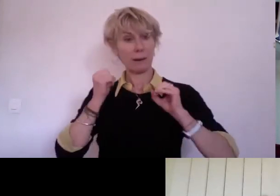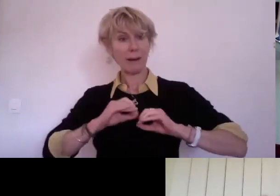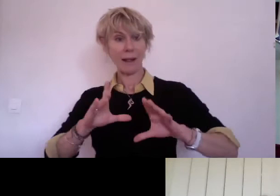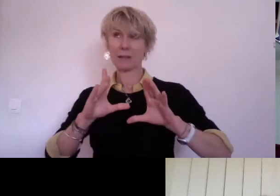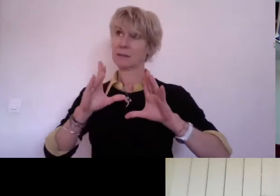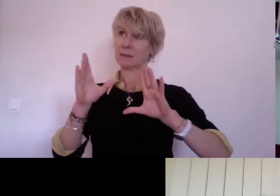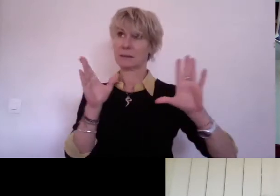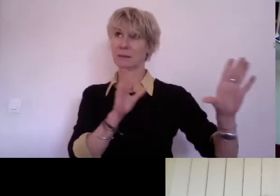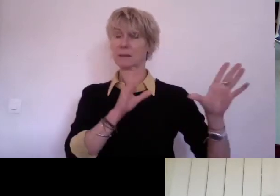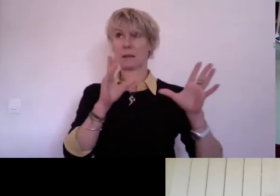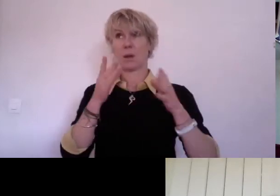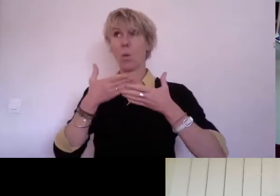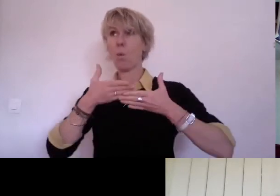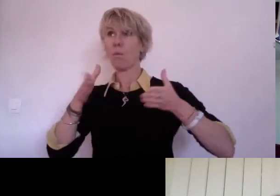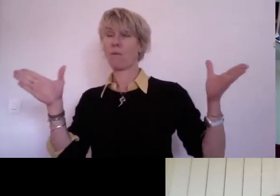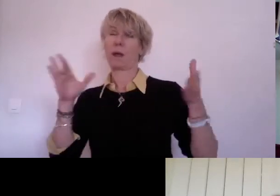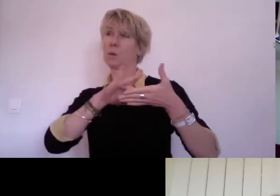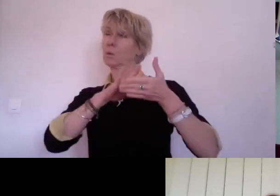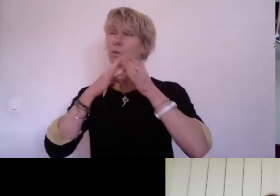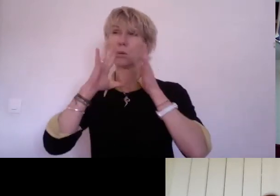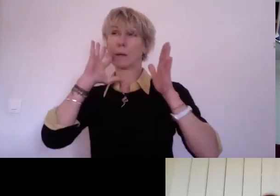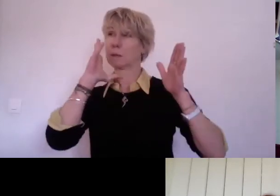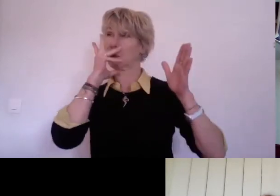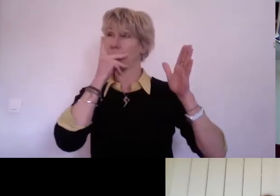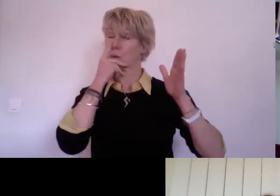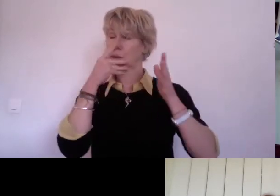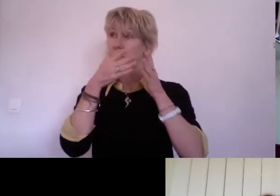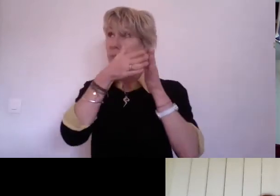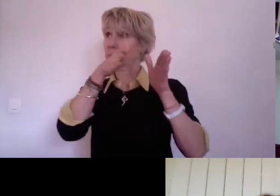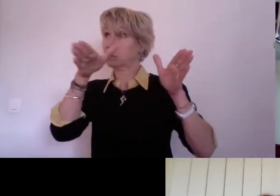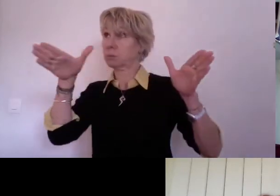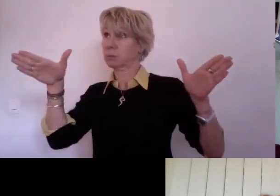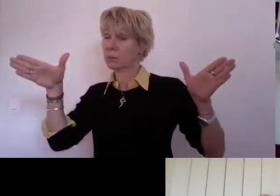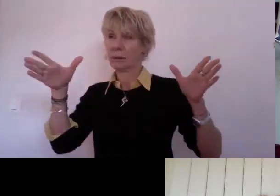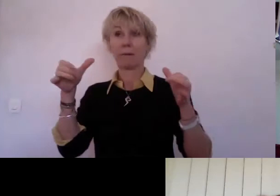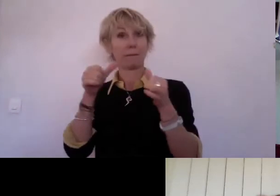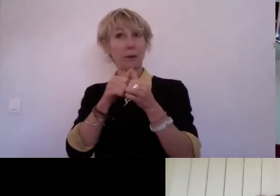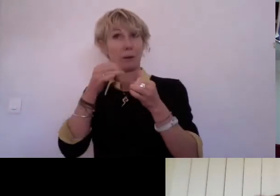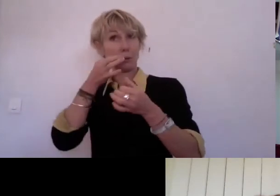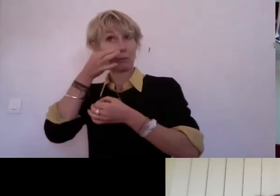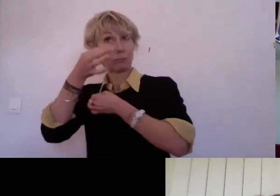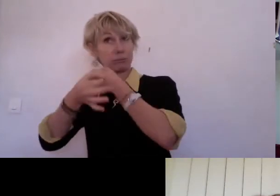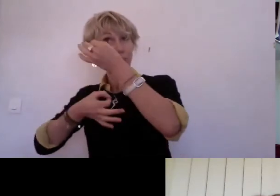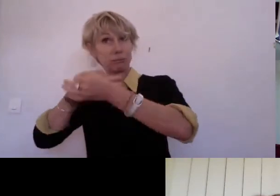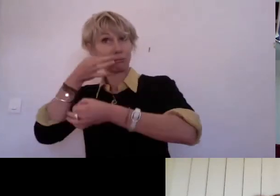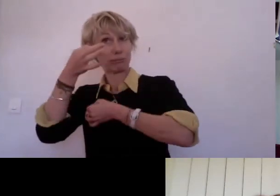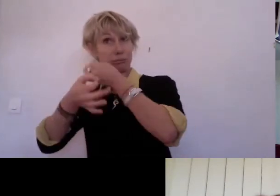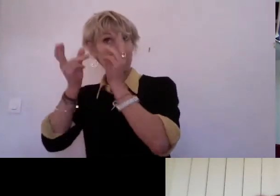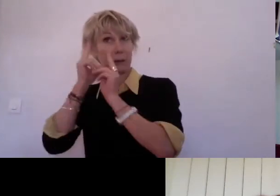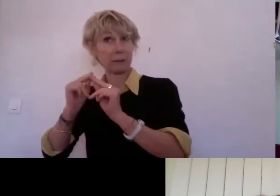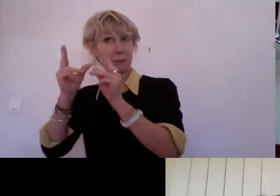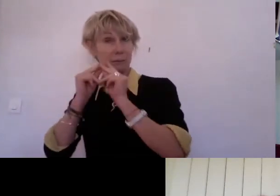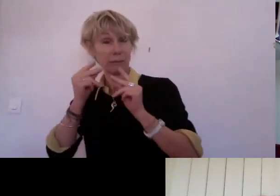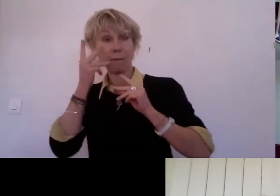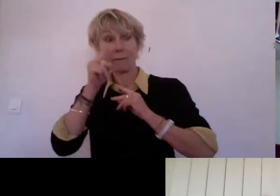l'œuvre. En effet, donc nous construisons le discours autour de l'œuvre à partir des ressentis des